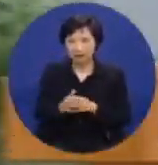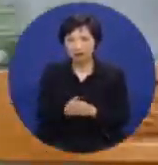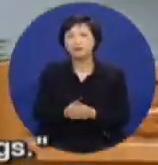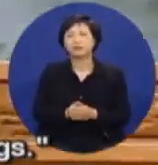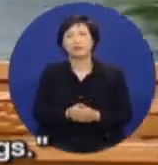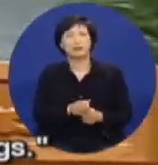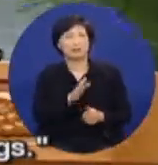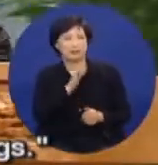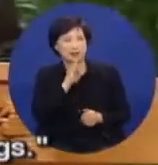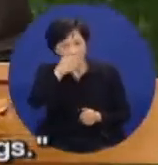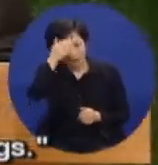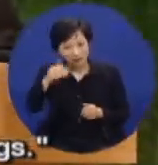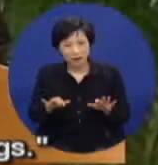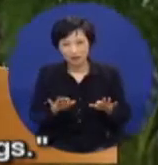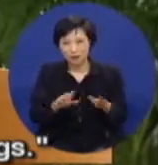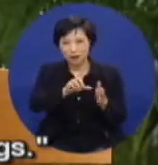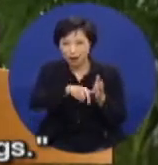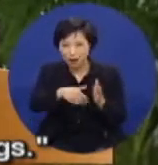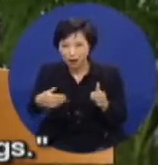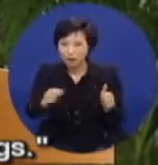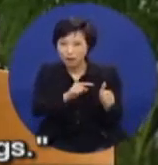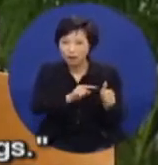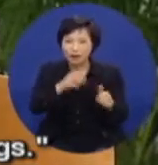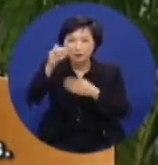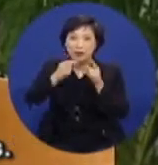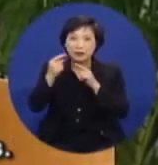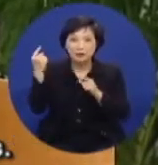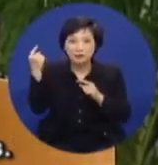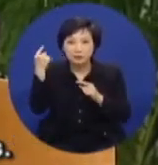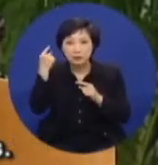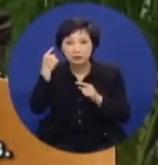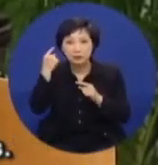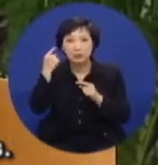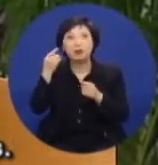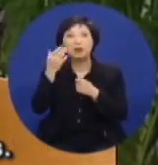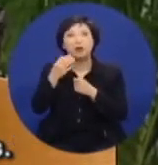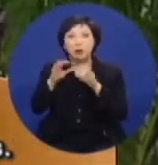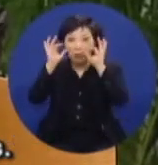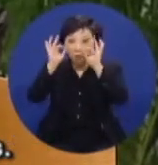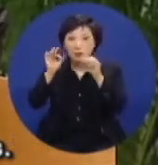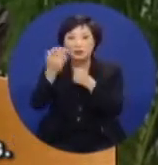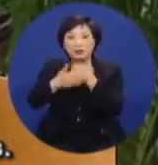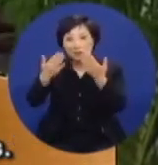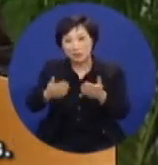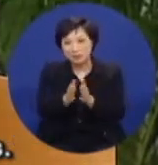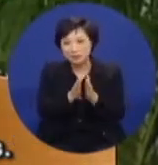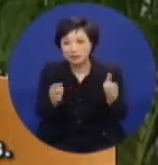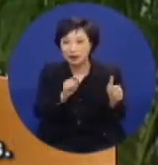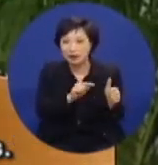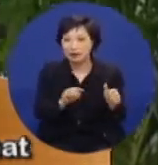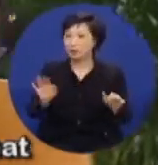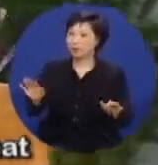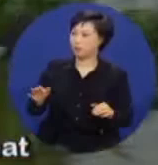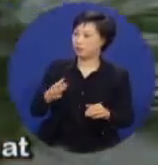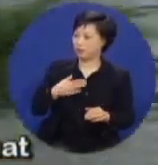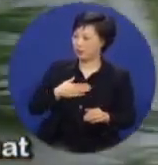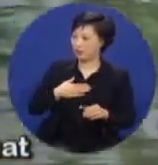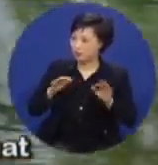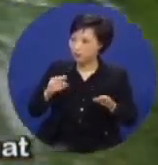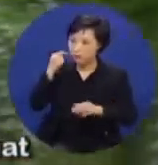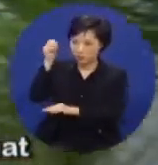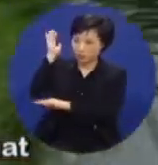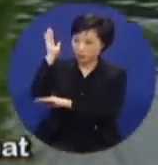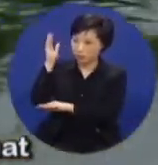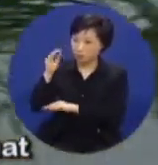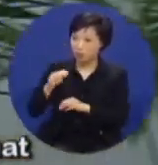그러다가 어쩌다 하나님 말씀이 둘려 요 어쩌다 필요 5보다 말이 오늘 목사님